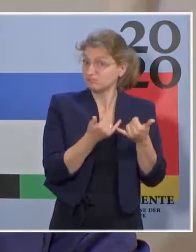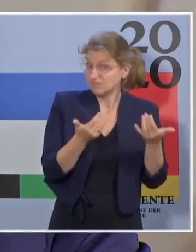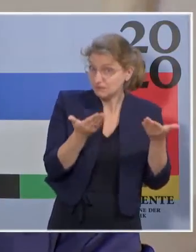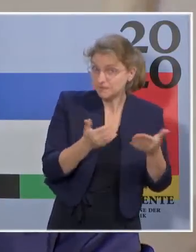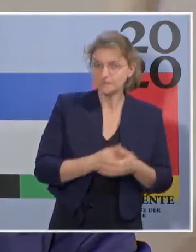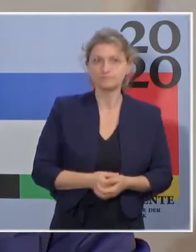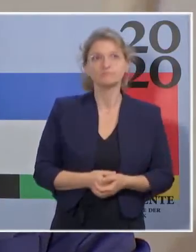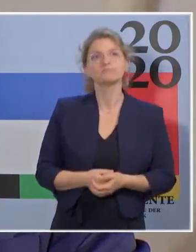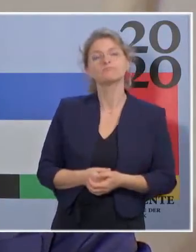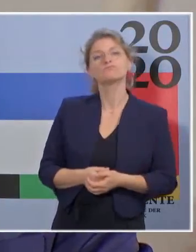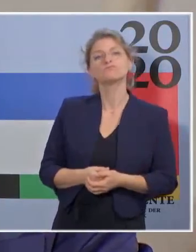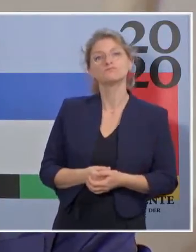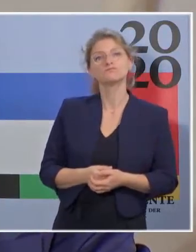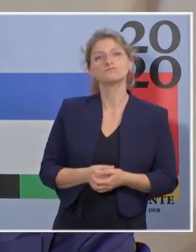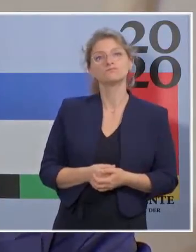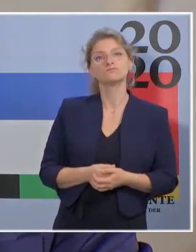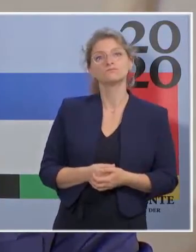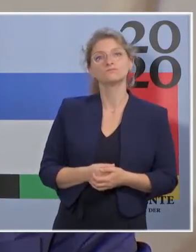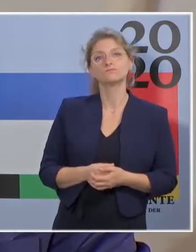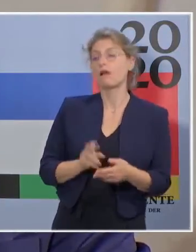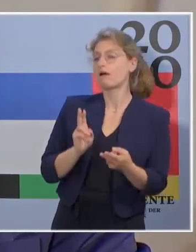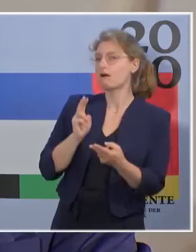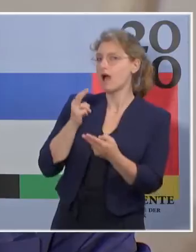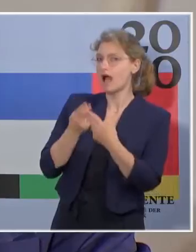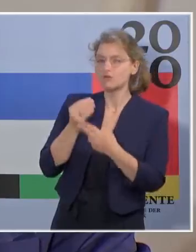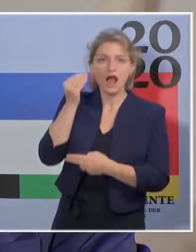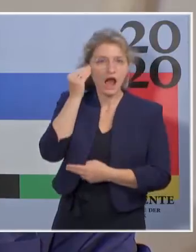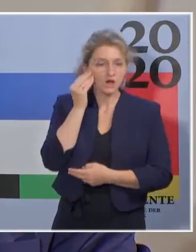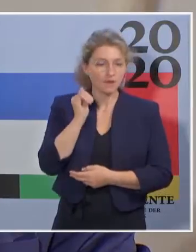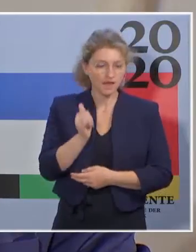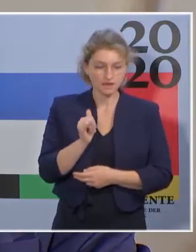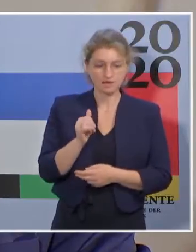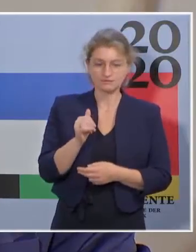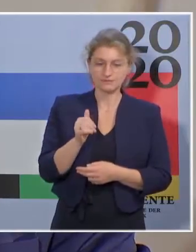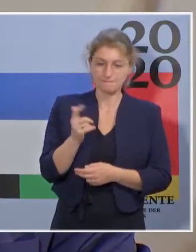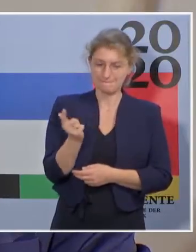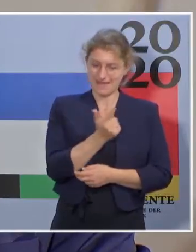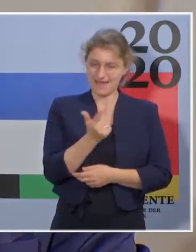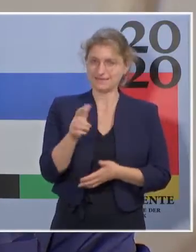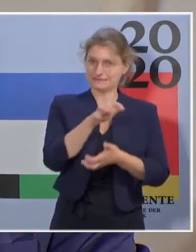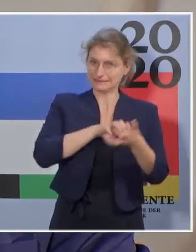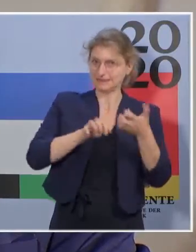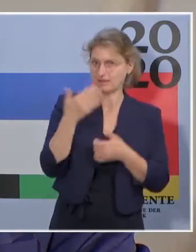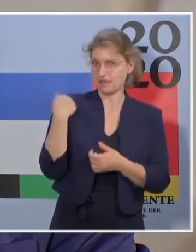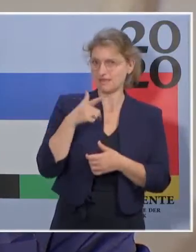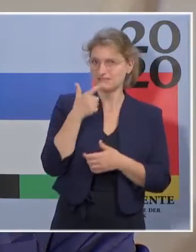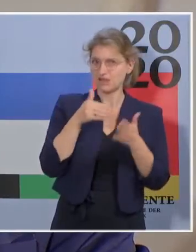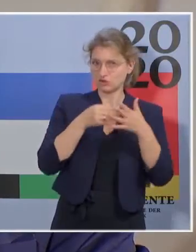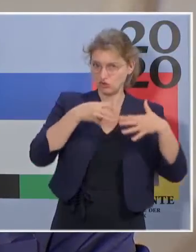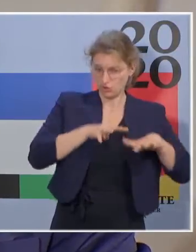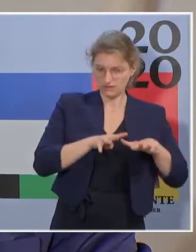glaube, dass sowohl die politische Krise des Jahres 2019 als auch die